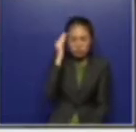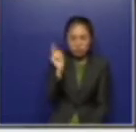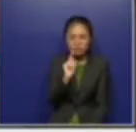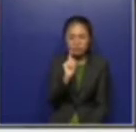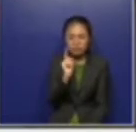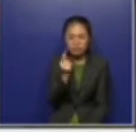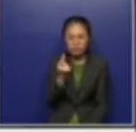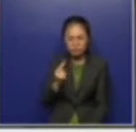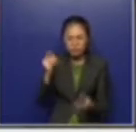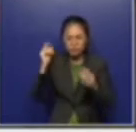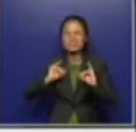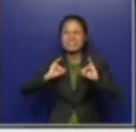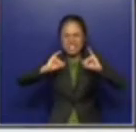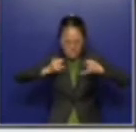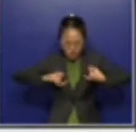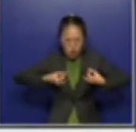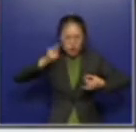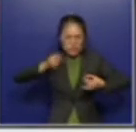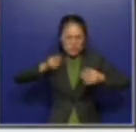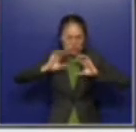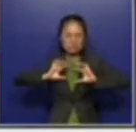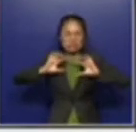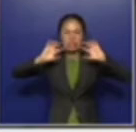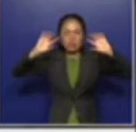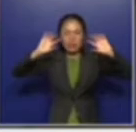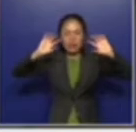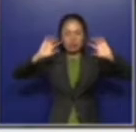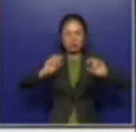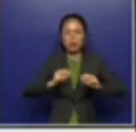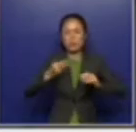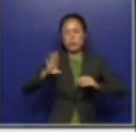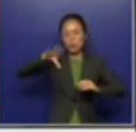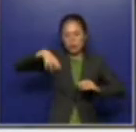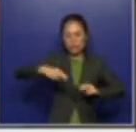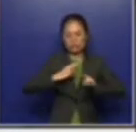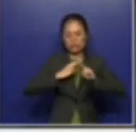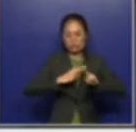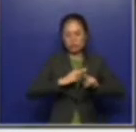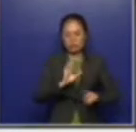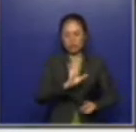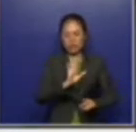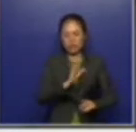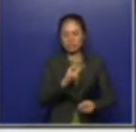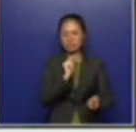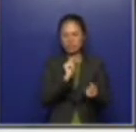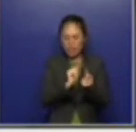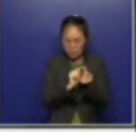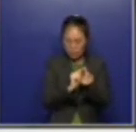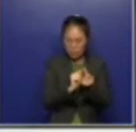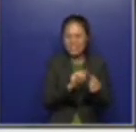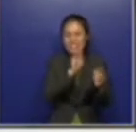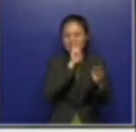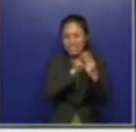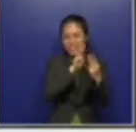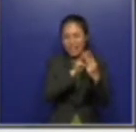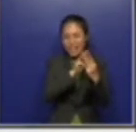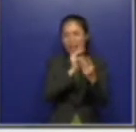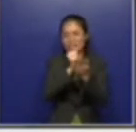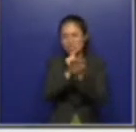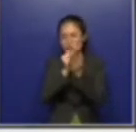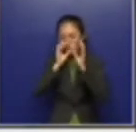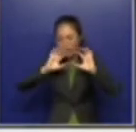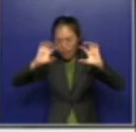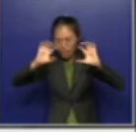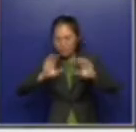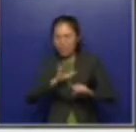ฐเป็นเจ้าของครับจะไม่สามารถให้กับเอกชนได้ยกเว้นการทำสัญญาที่เป็นประโยชน์ต่อรัฐอันไหนที่ขาดดุล